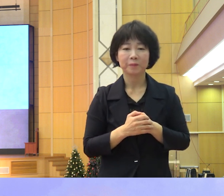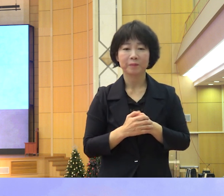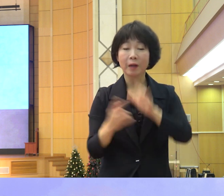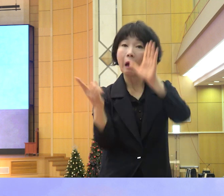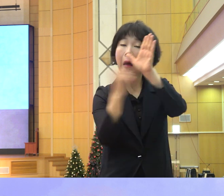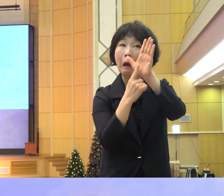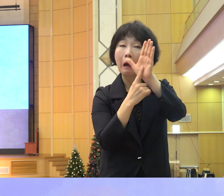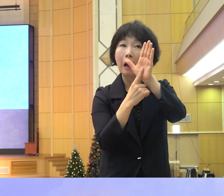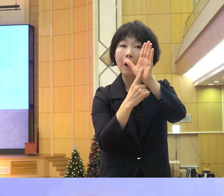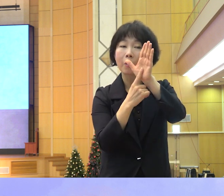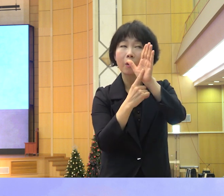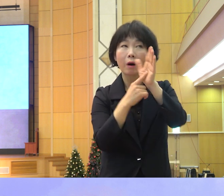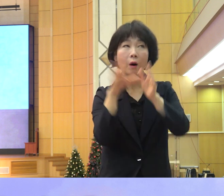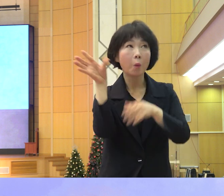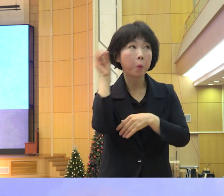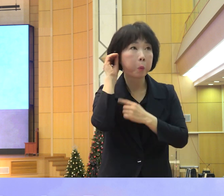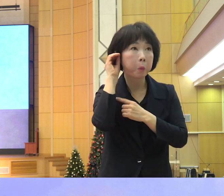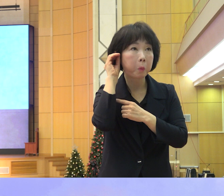제가 직접